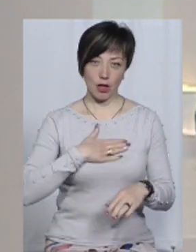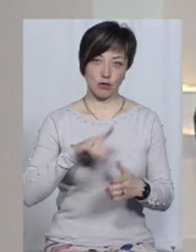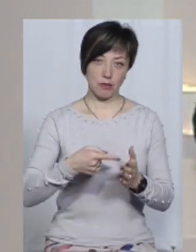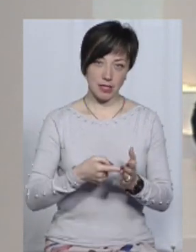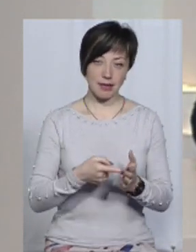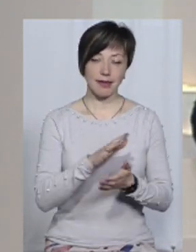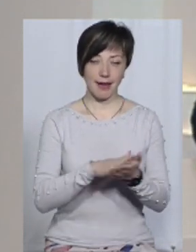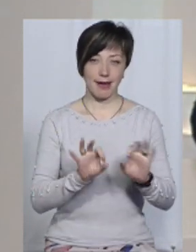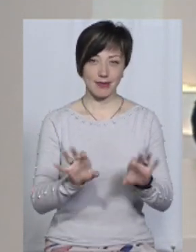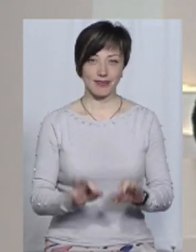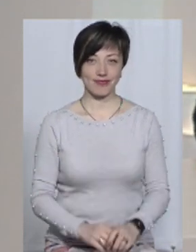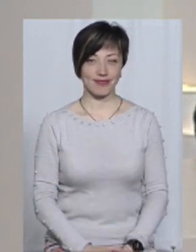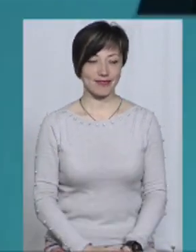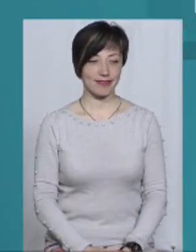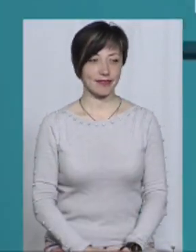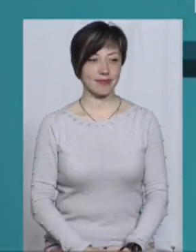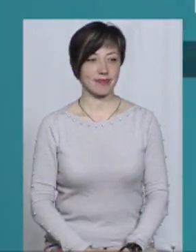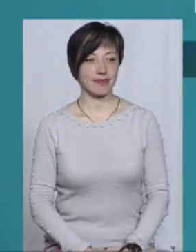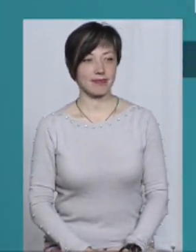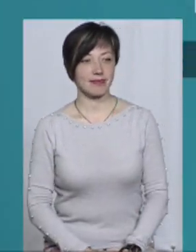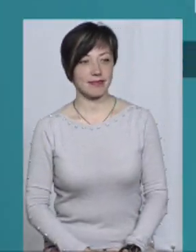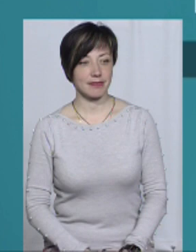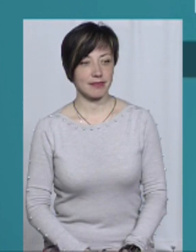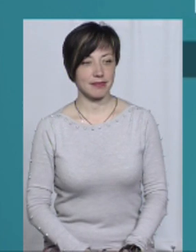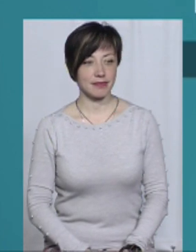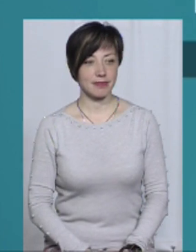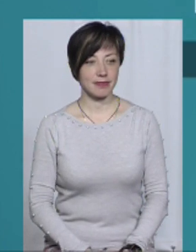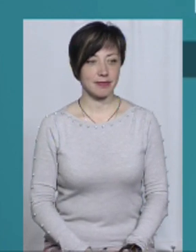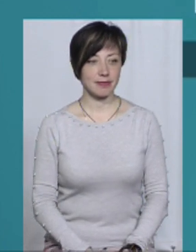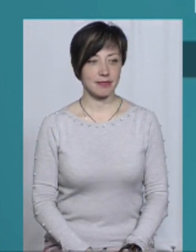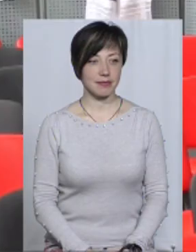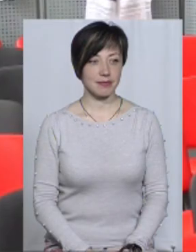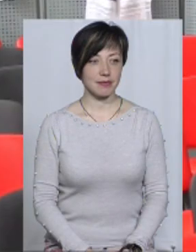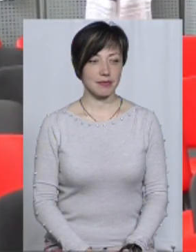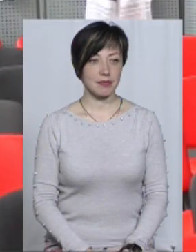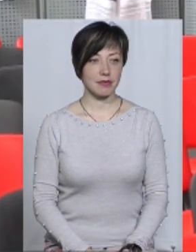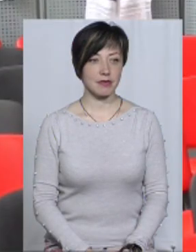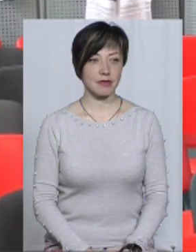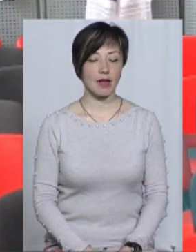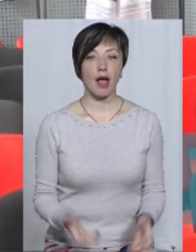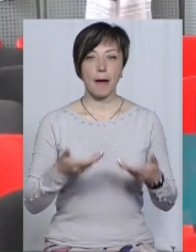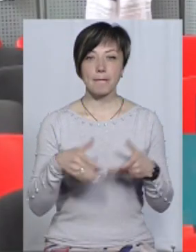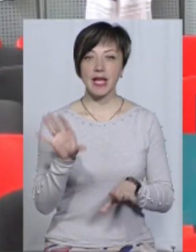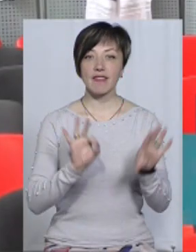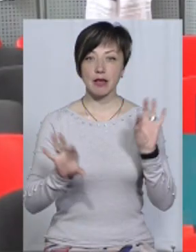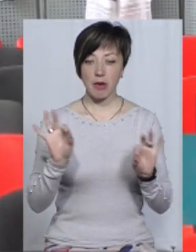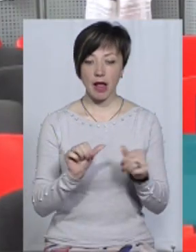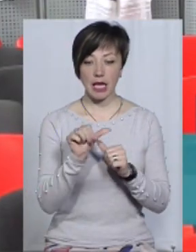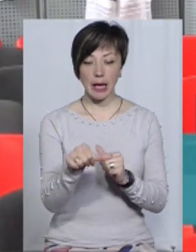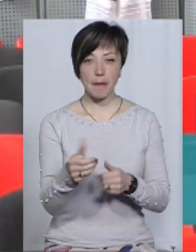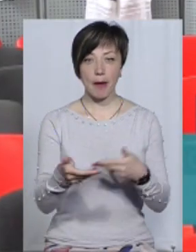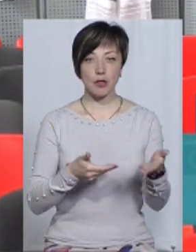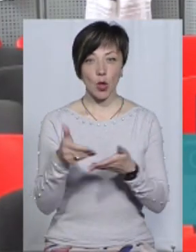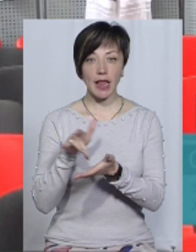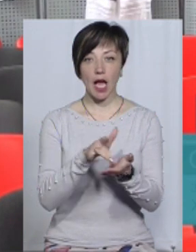нашого Хмельницького, далі у сюжеті. Ми відібрали, крім пішохідних